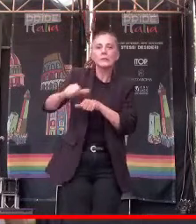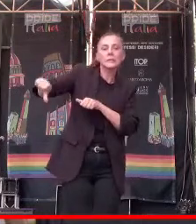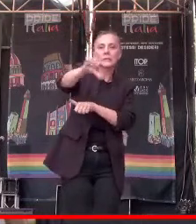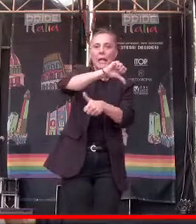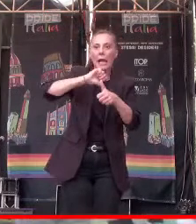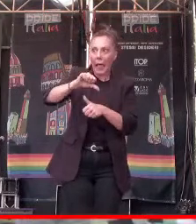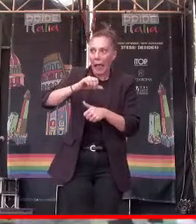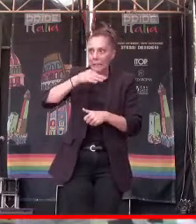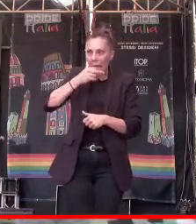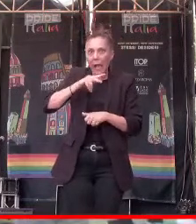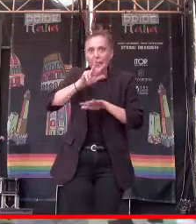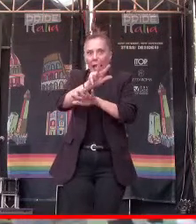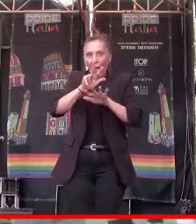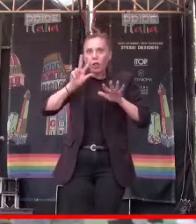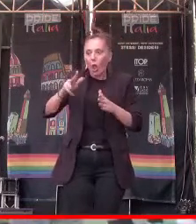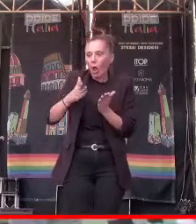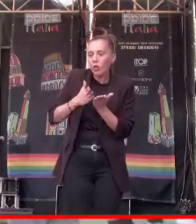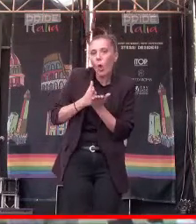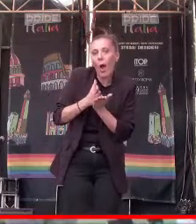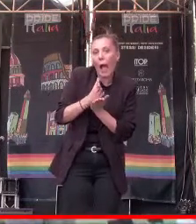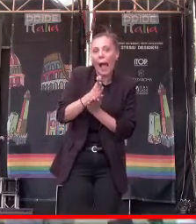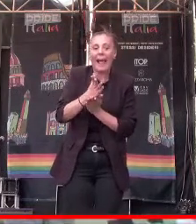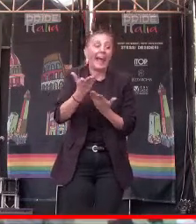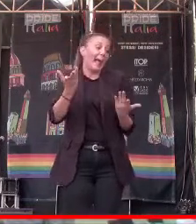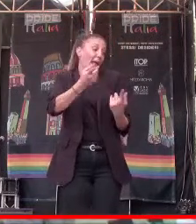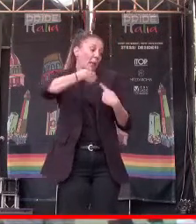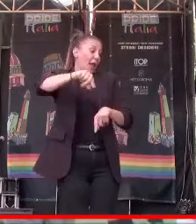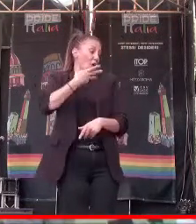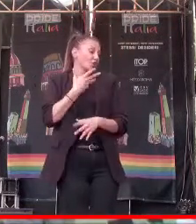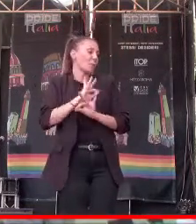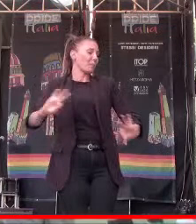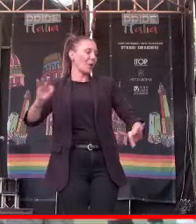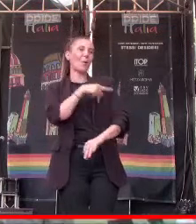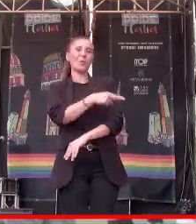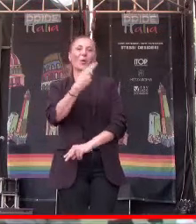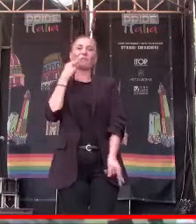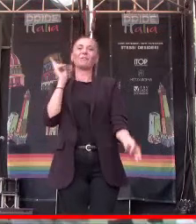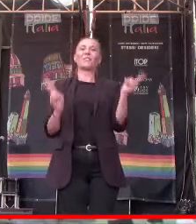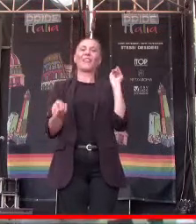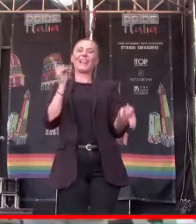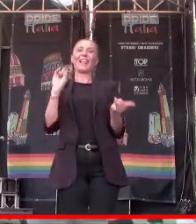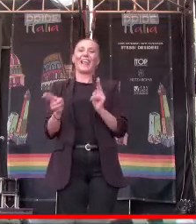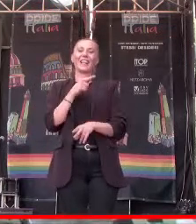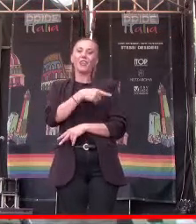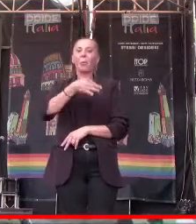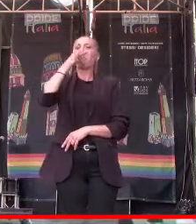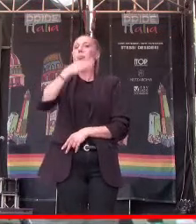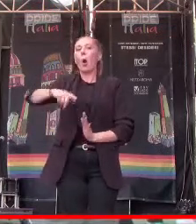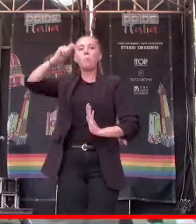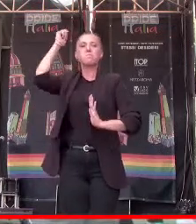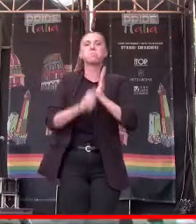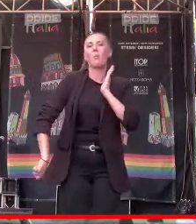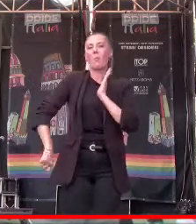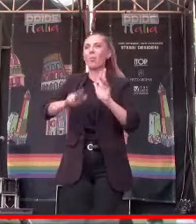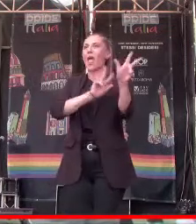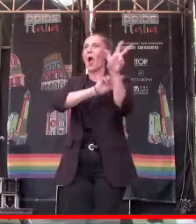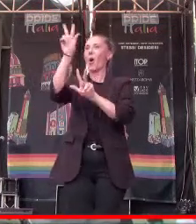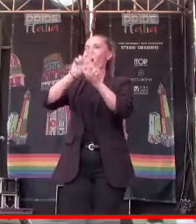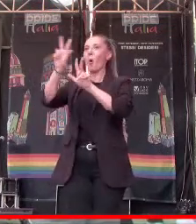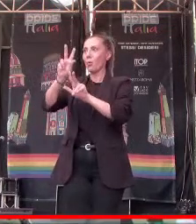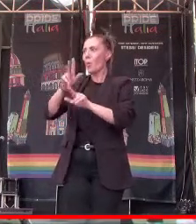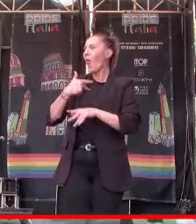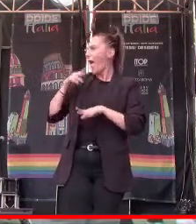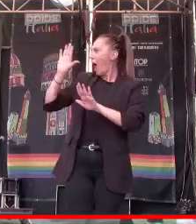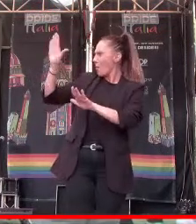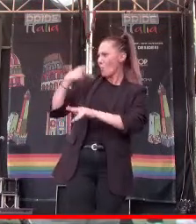38 anni e stiamo ancora aspettando l'attuazione di questo. Ma noi abbiamo il vigile per questo, ci siamo portati il vigile perché li può multare questi comuni. Tiri fuori il blocchetto, ci sono parecchie multe da fare